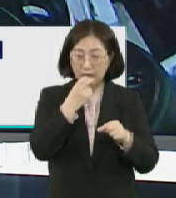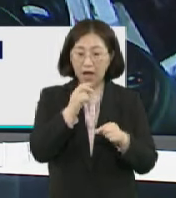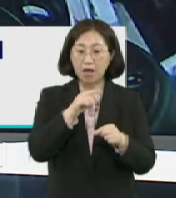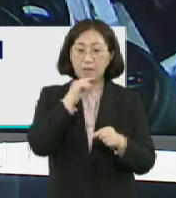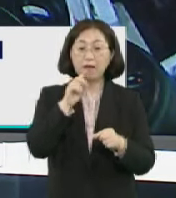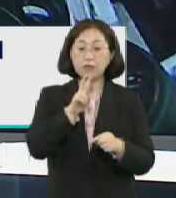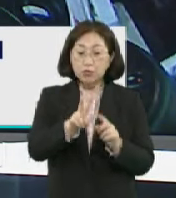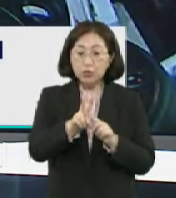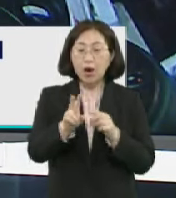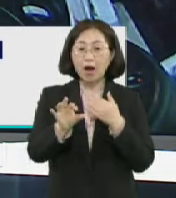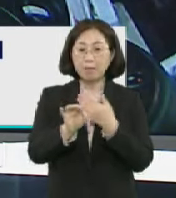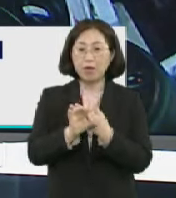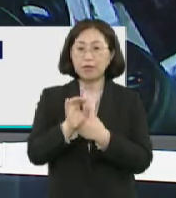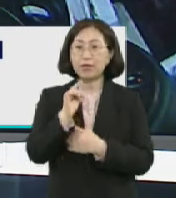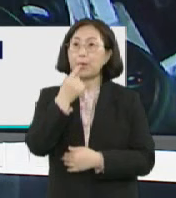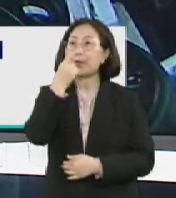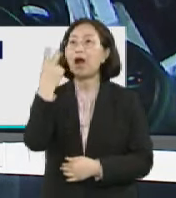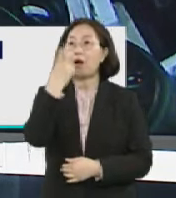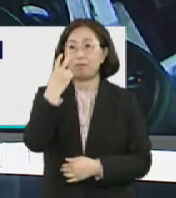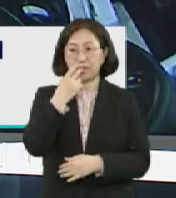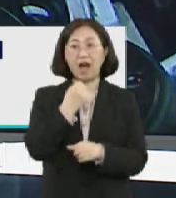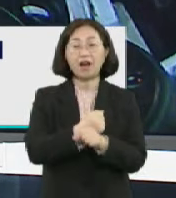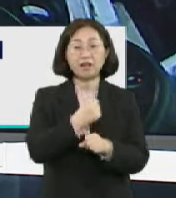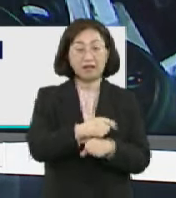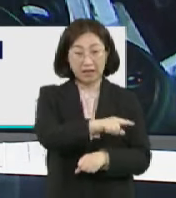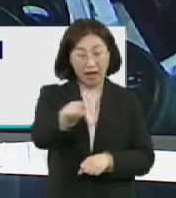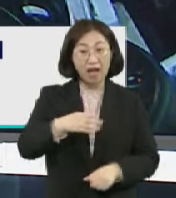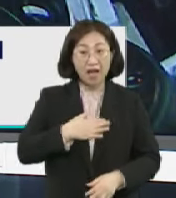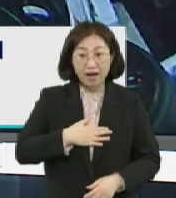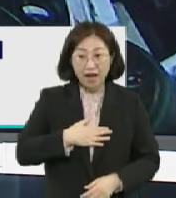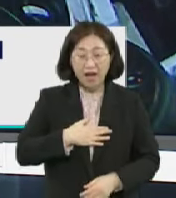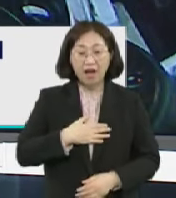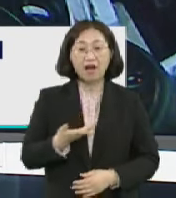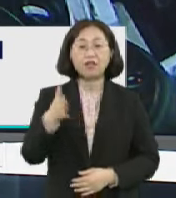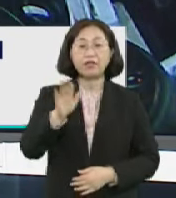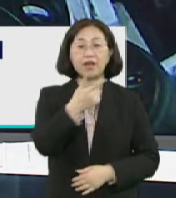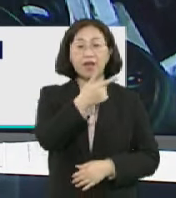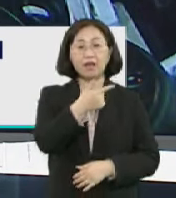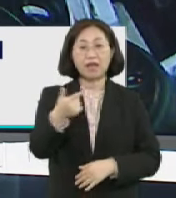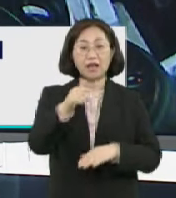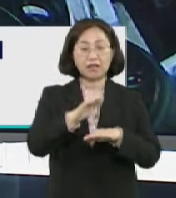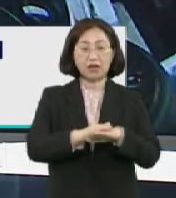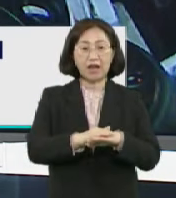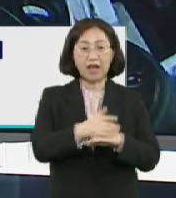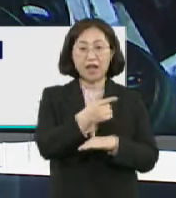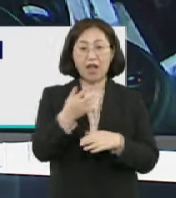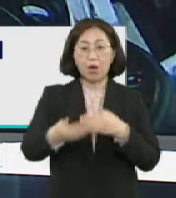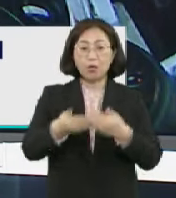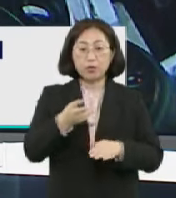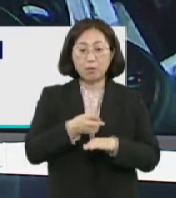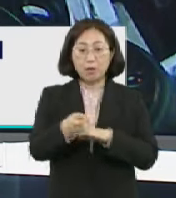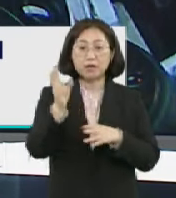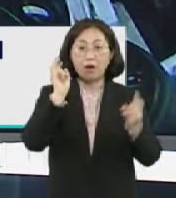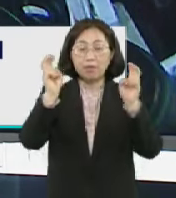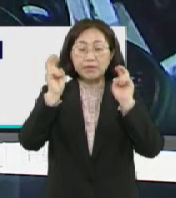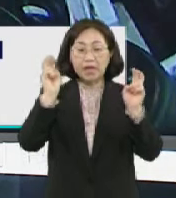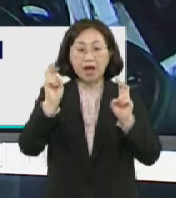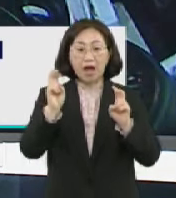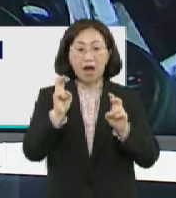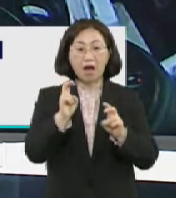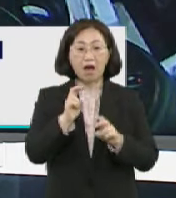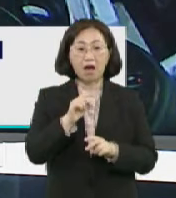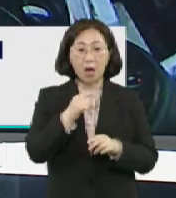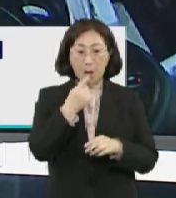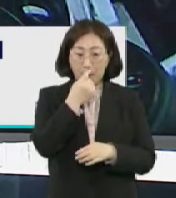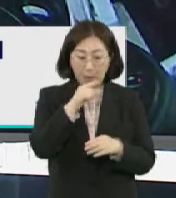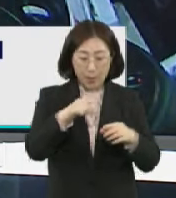검사를 받는 게 이제 온 국민의 상식이 됐죠. 그런데 대전의 한 대형 고속버스 업체가 신속검사에서 코로나